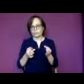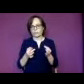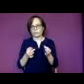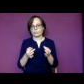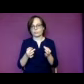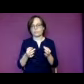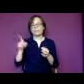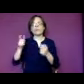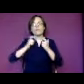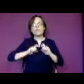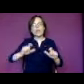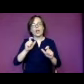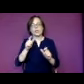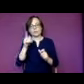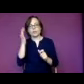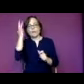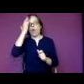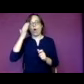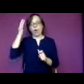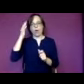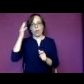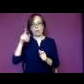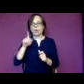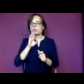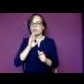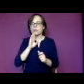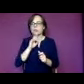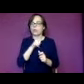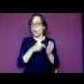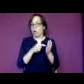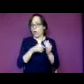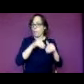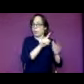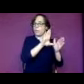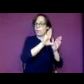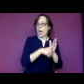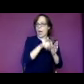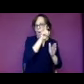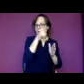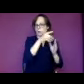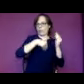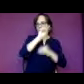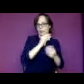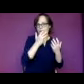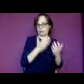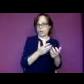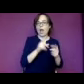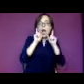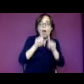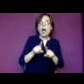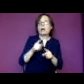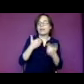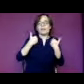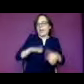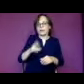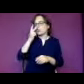wyobrażenie wsi nie jest przypadkiem bardziej pożądane wśród mieszkańców miasta od takiego realnego obcowania z